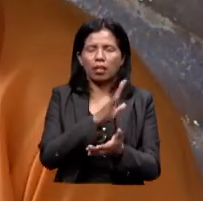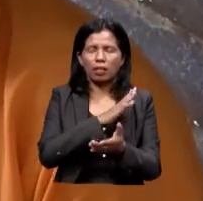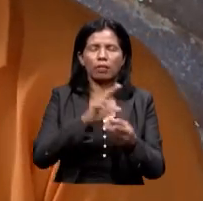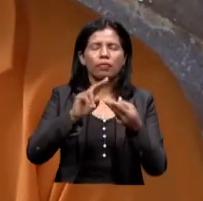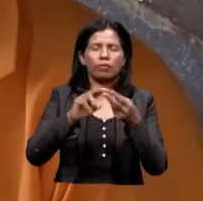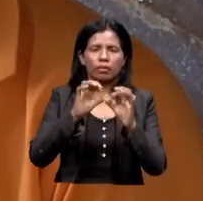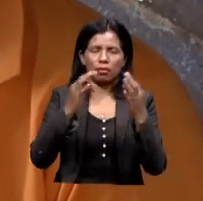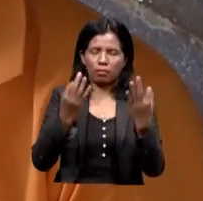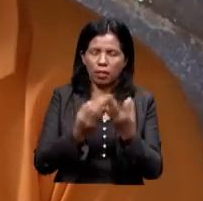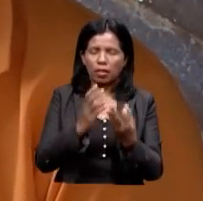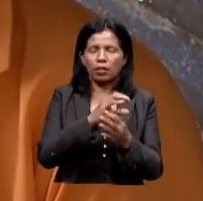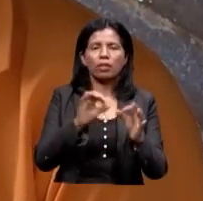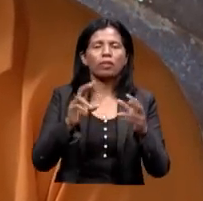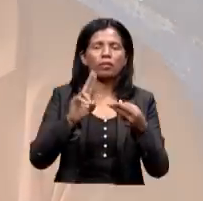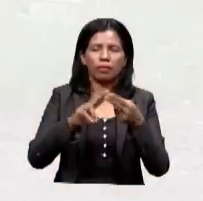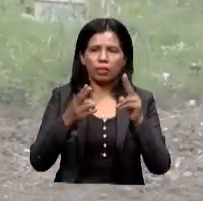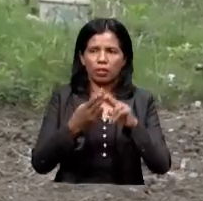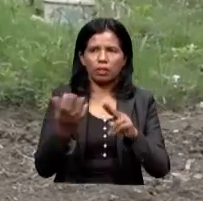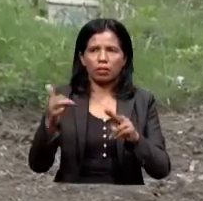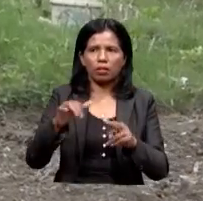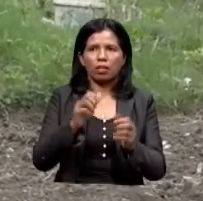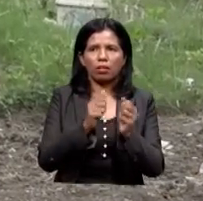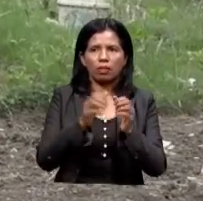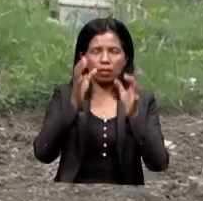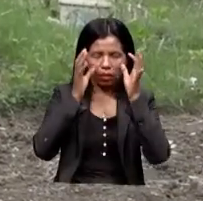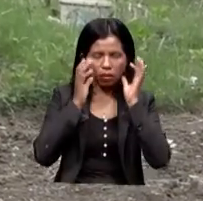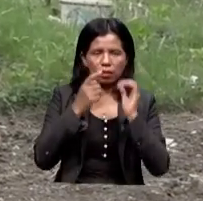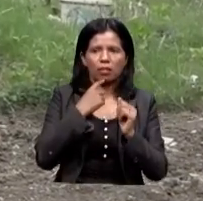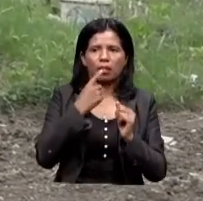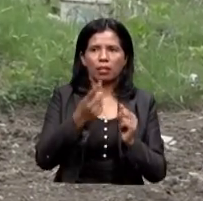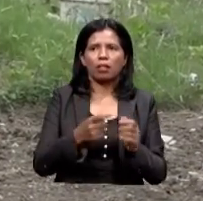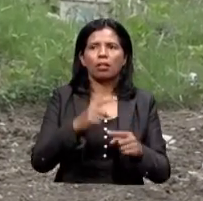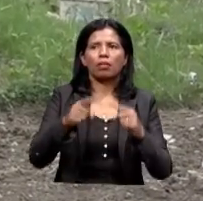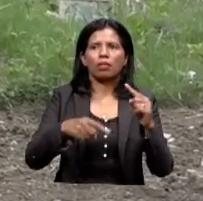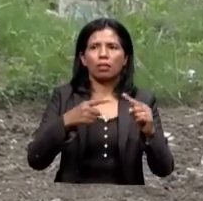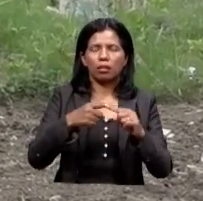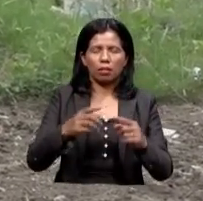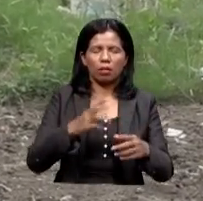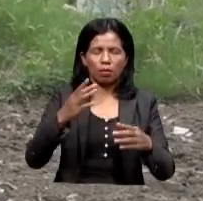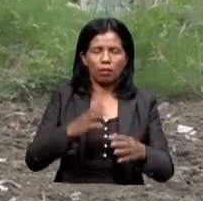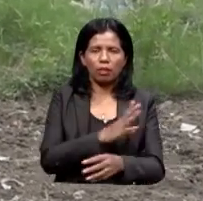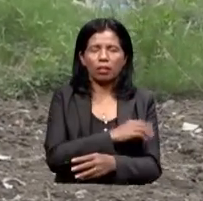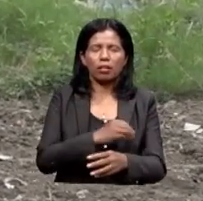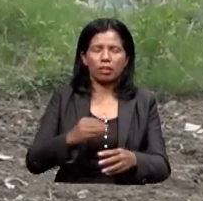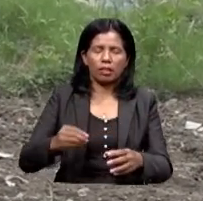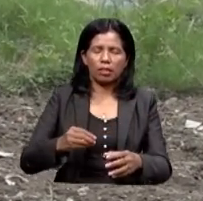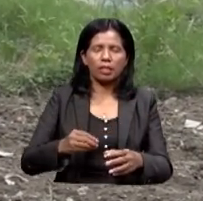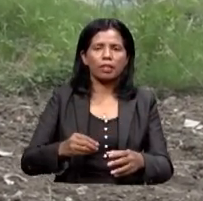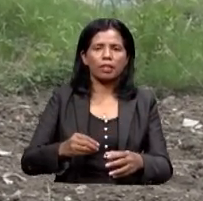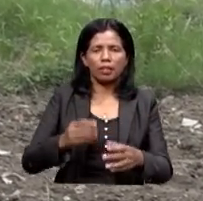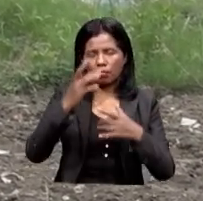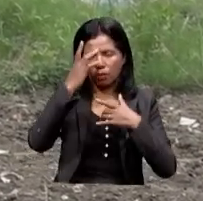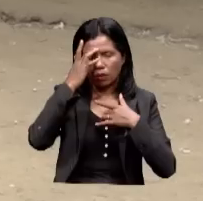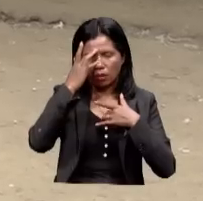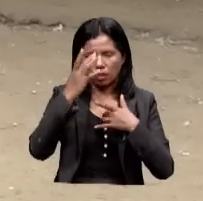sira. Olandino Marques ho tristi hatete. Bayira nia moras nia ataka makas, sira mos